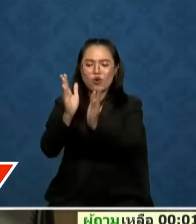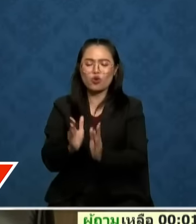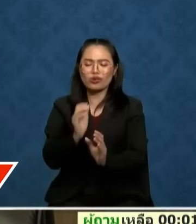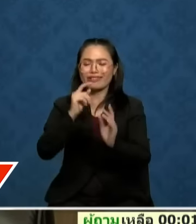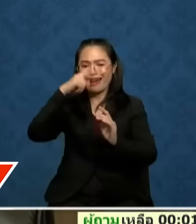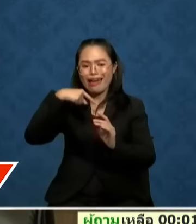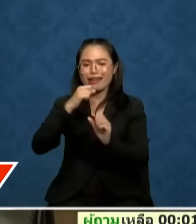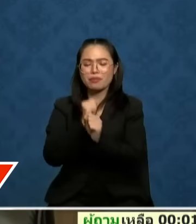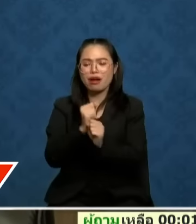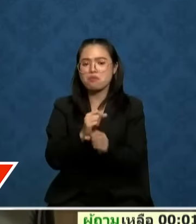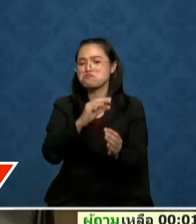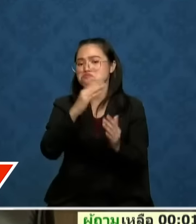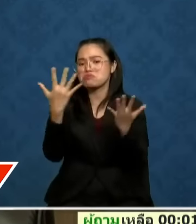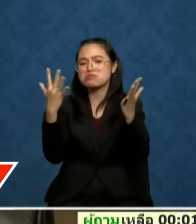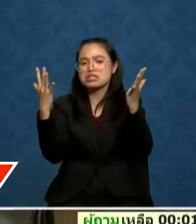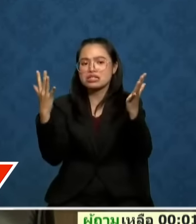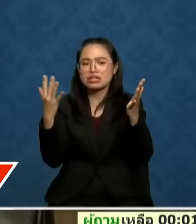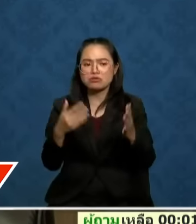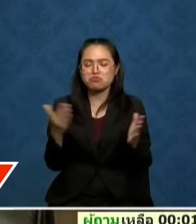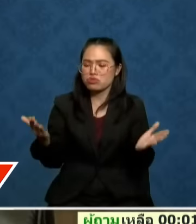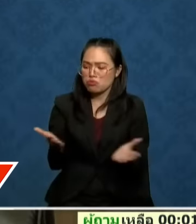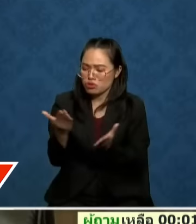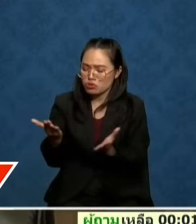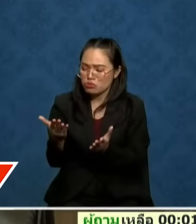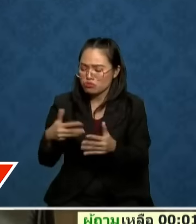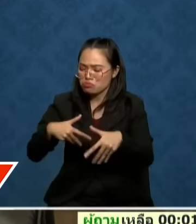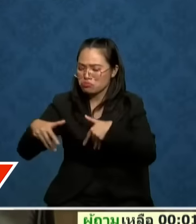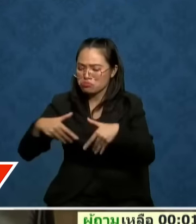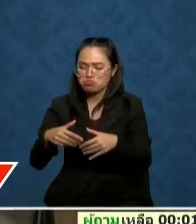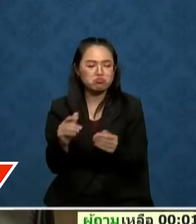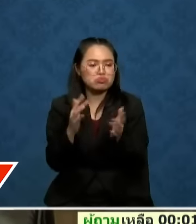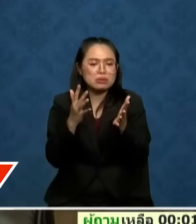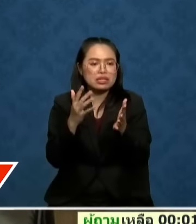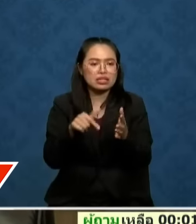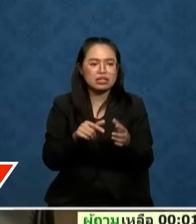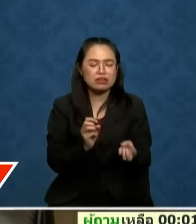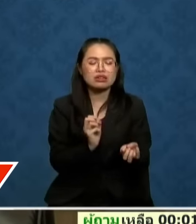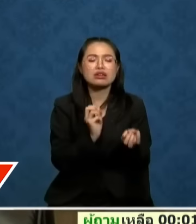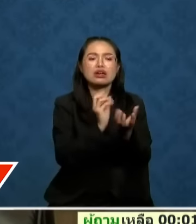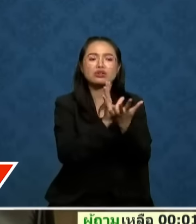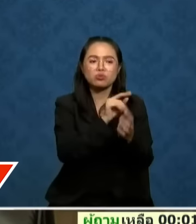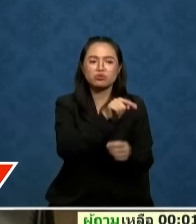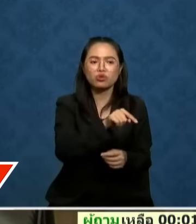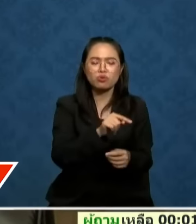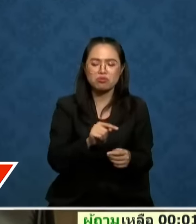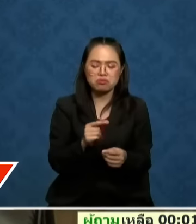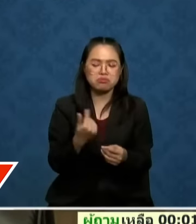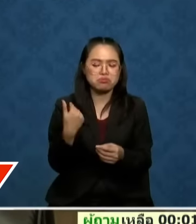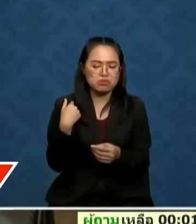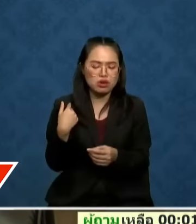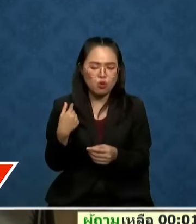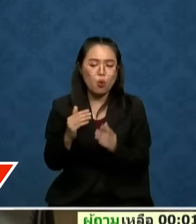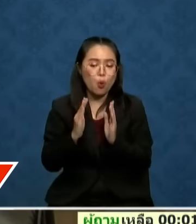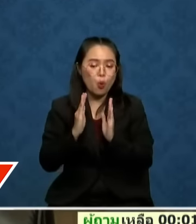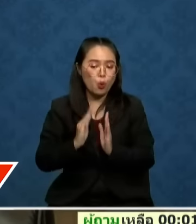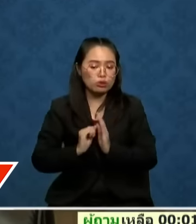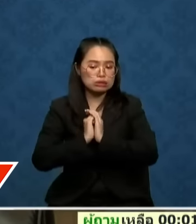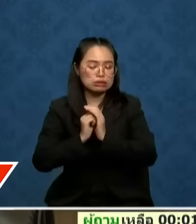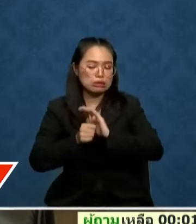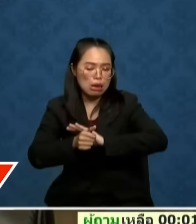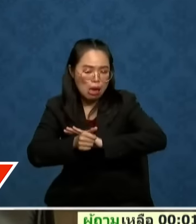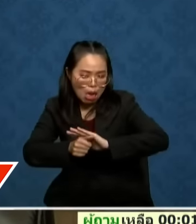ลงทุนไม่ส่งเสริมรายได้ให้คนในพื้นที่แล้วสุดท้ายเกิดอะไรขึ้นรู้ไหมครับนอกจากเกิดคนเกิดการเข้ามาจนคล้ายๆกับทัว